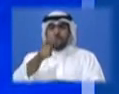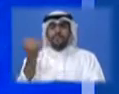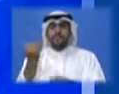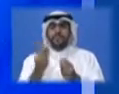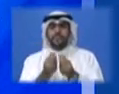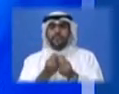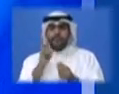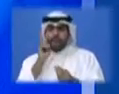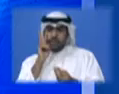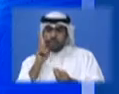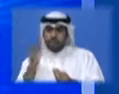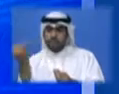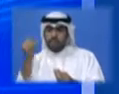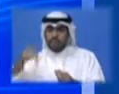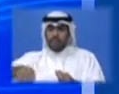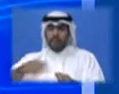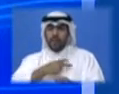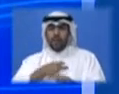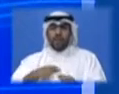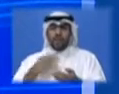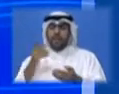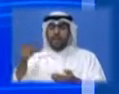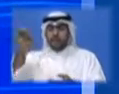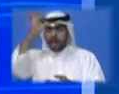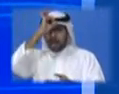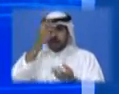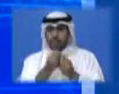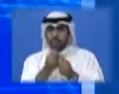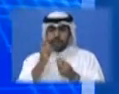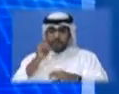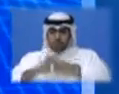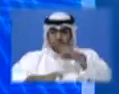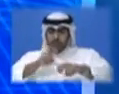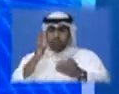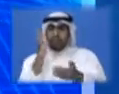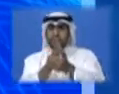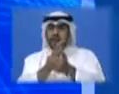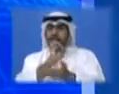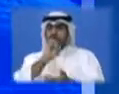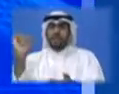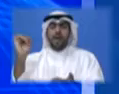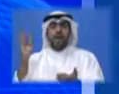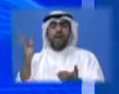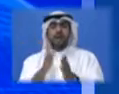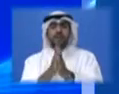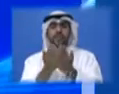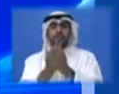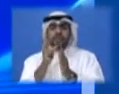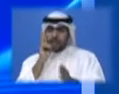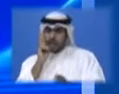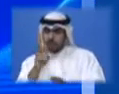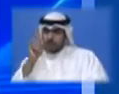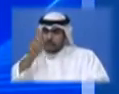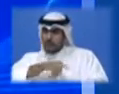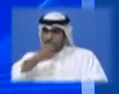استكمال الجهود التي تقوم بها وزارة الداخلية في إطار مراجعة الحالات التي شابتها بعض